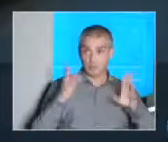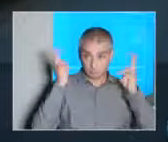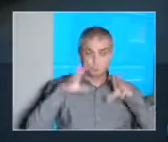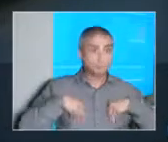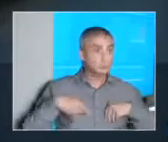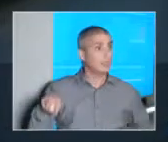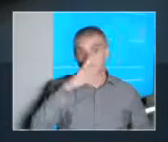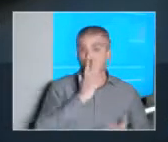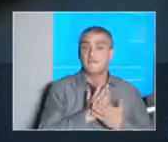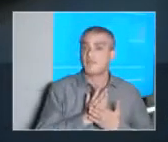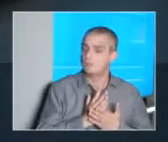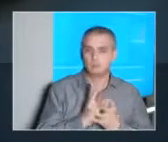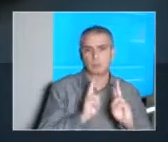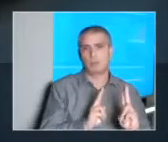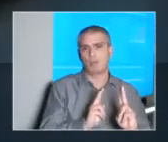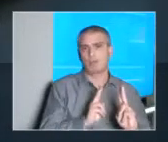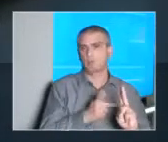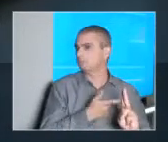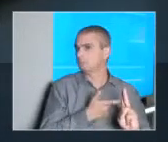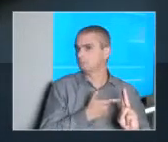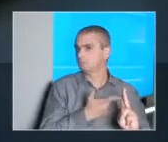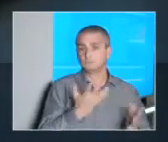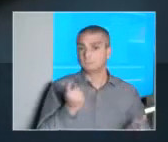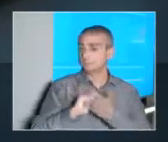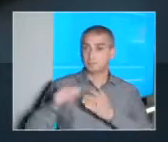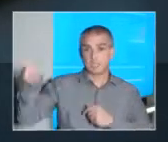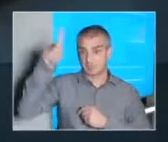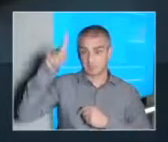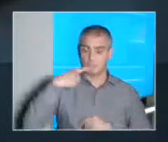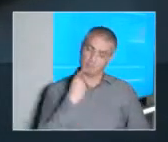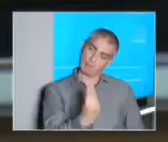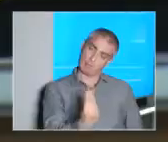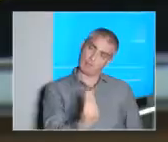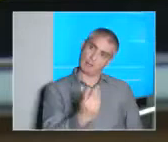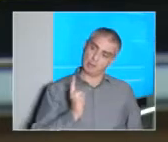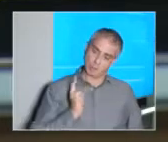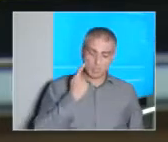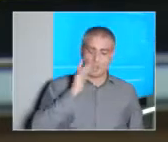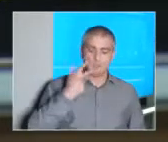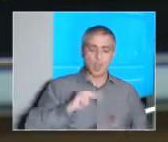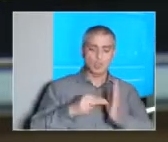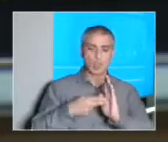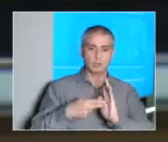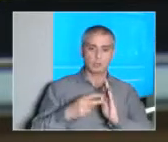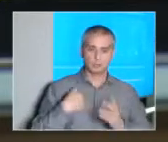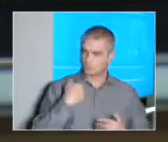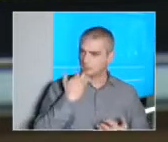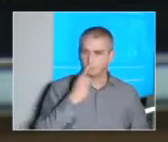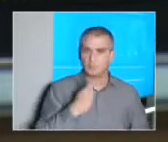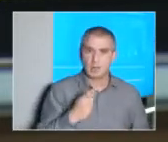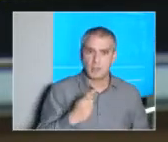מוסכמים, תקועים. למה? כי אותם משרדים, חכה רגע. בוא נמתין לראות מהם תוכנית האסטרטגית. אני אספר